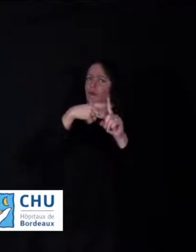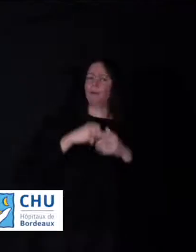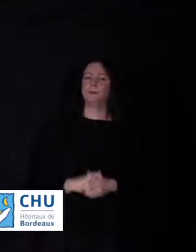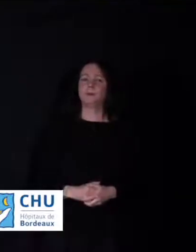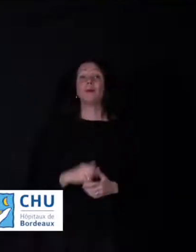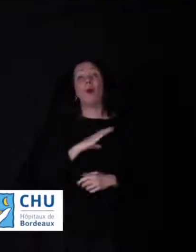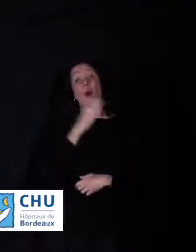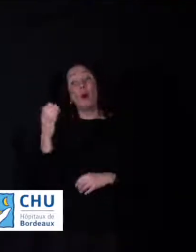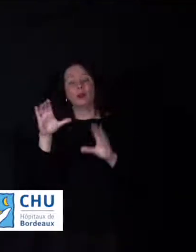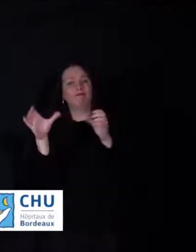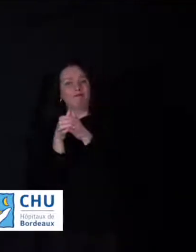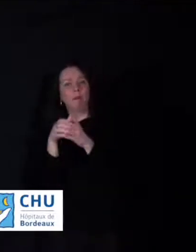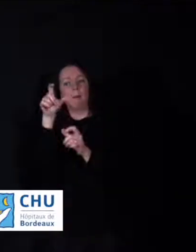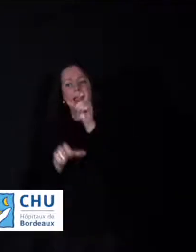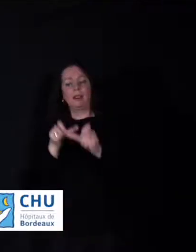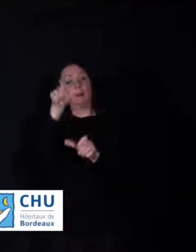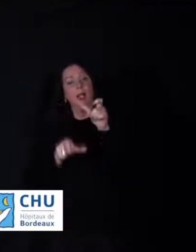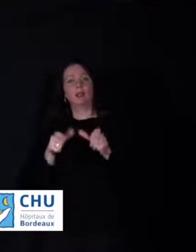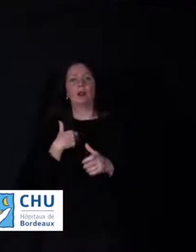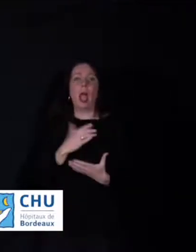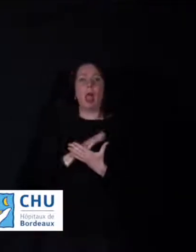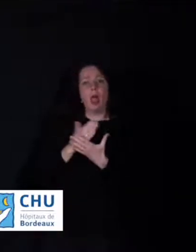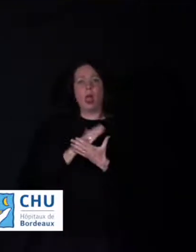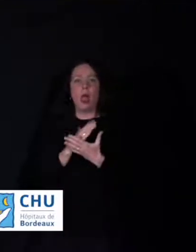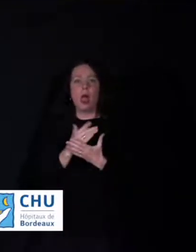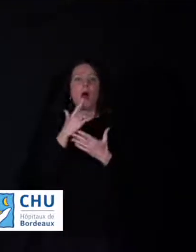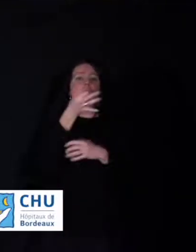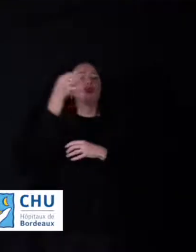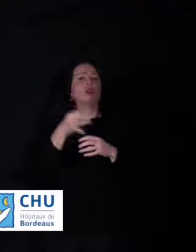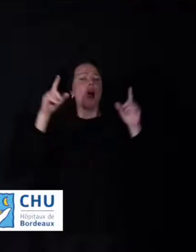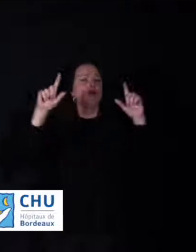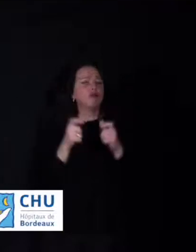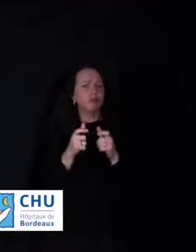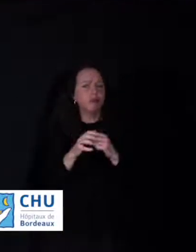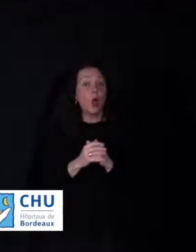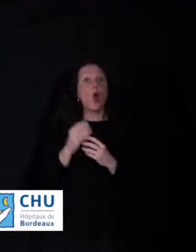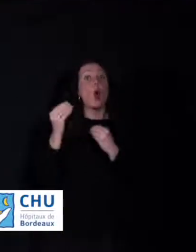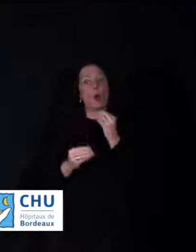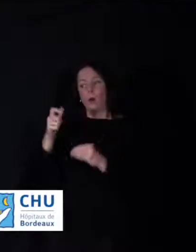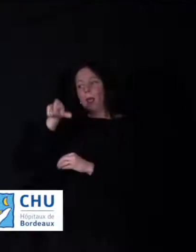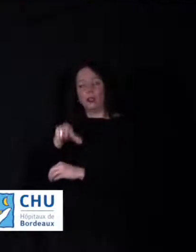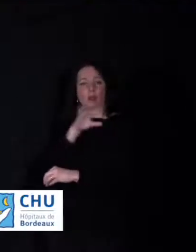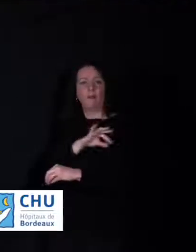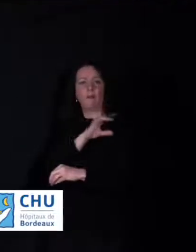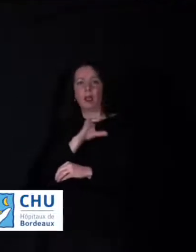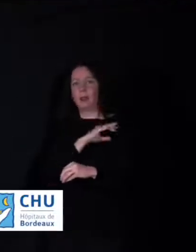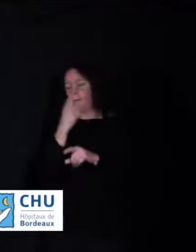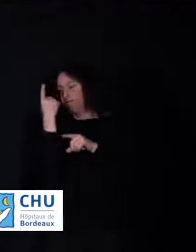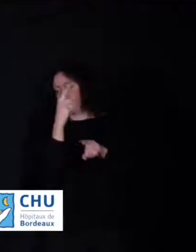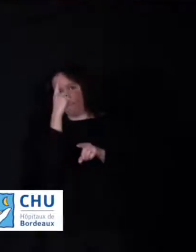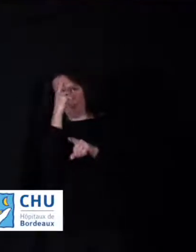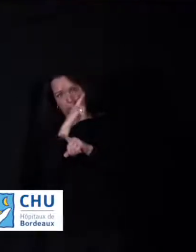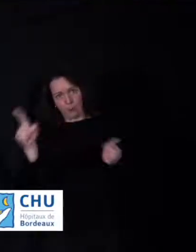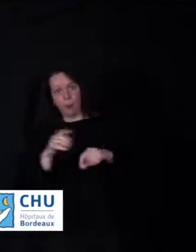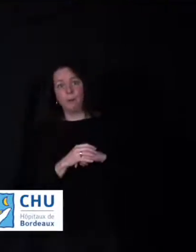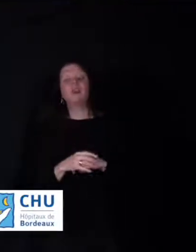de personnes, c'est ce que l'on appelle les hésitants, donc qui représentent un plus petit pourcentage, ou les vaccinosceptiques. Et enfin, on va retrouver